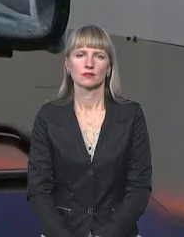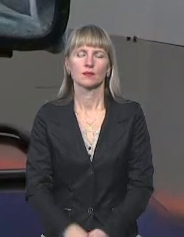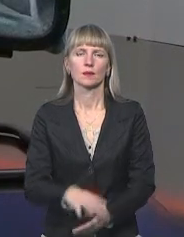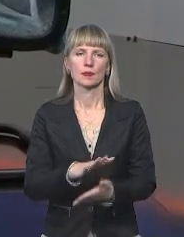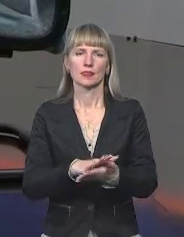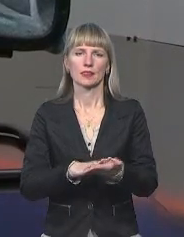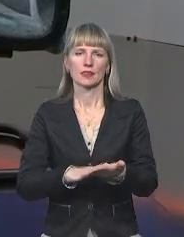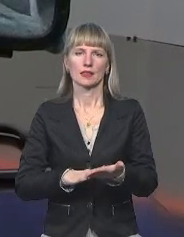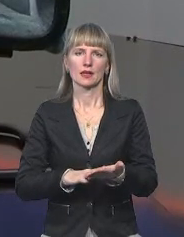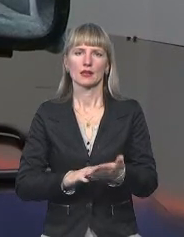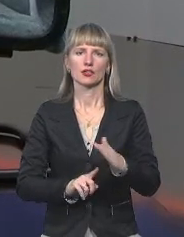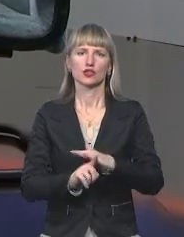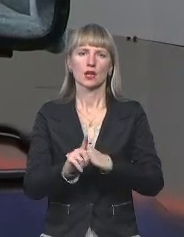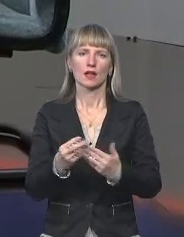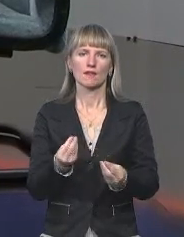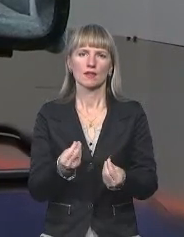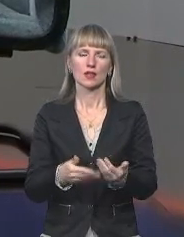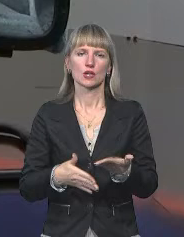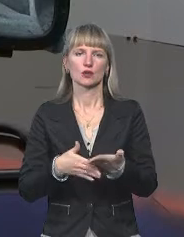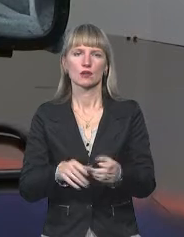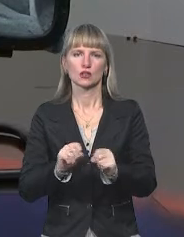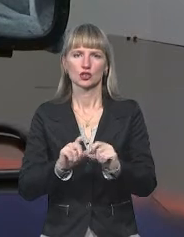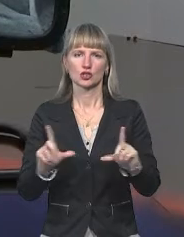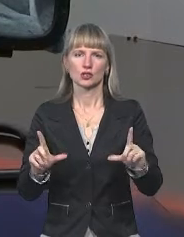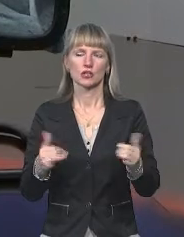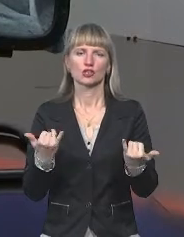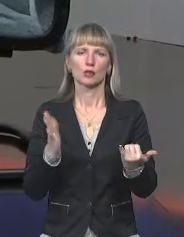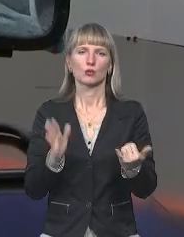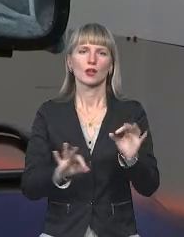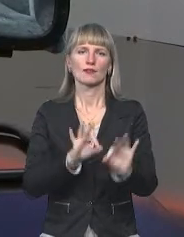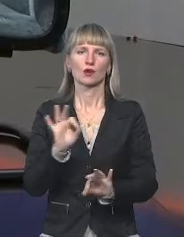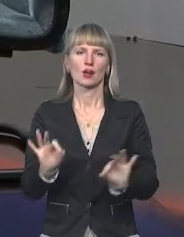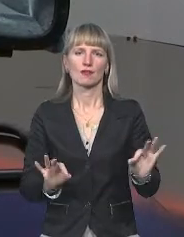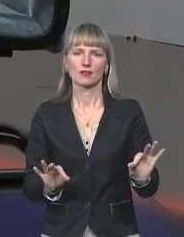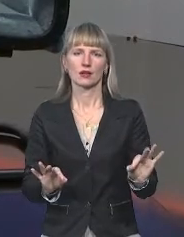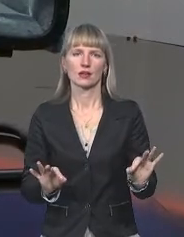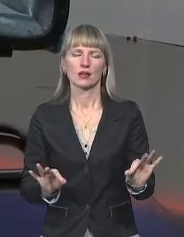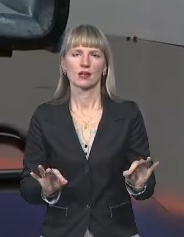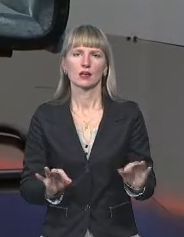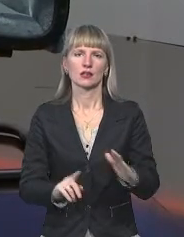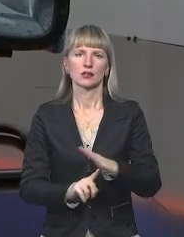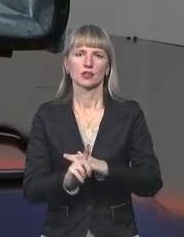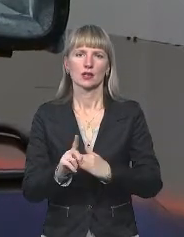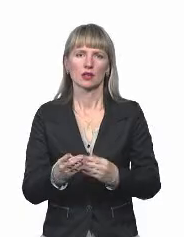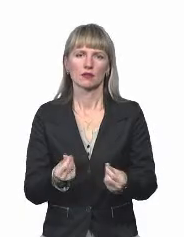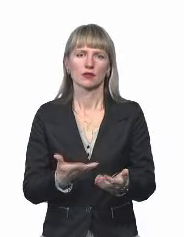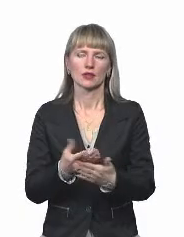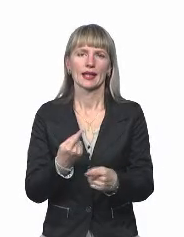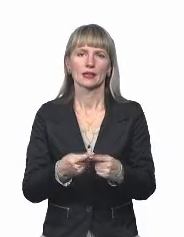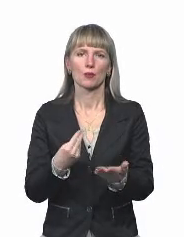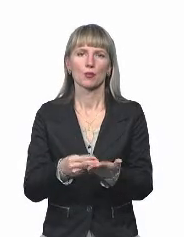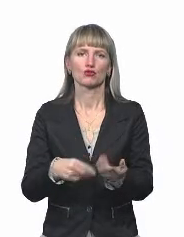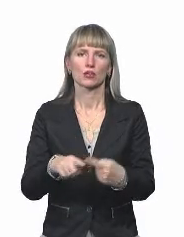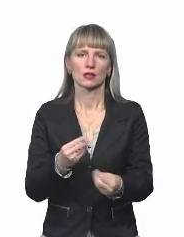Далі, джерела фінансування шкіл, от у нас далі зараз буде інфографіка. Джерела фінансування – це бюджетні